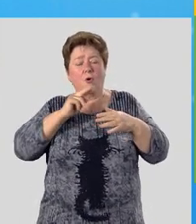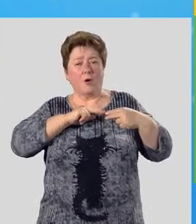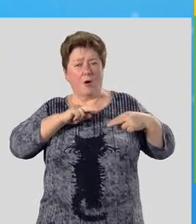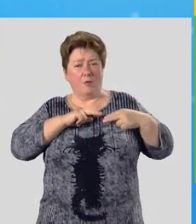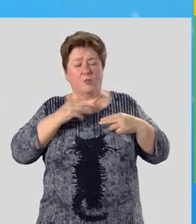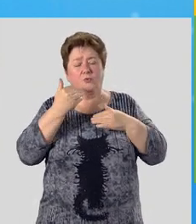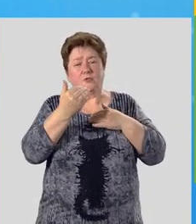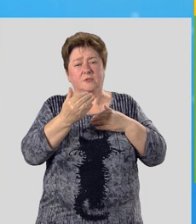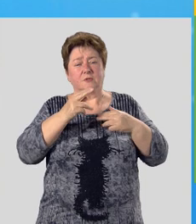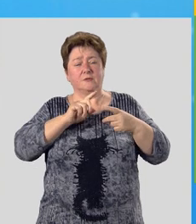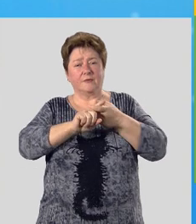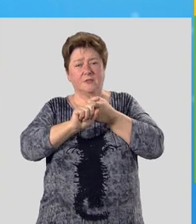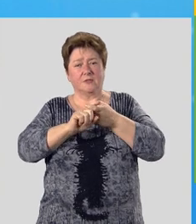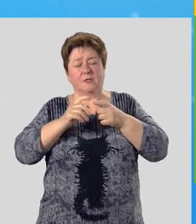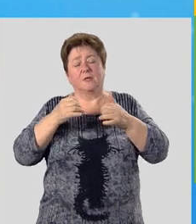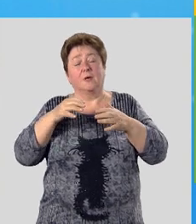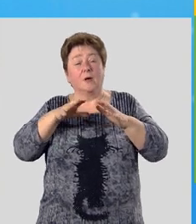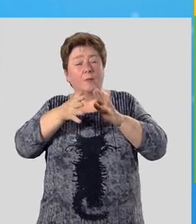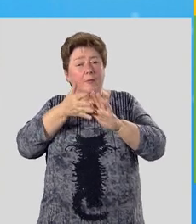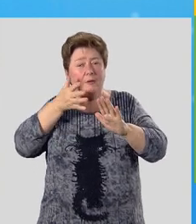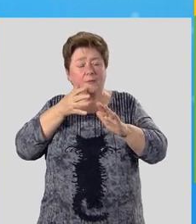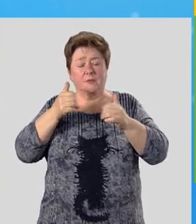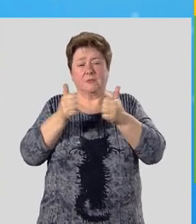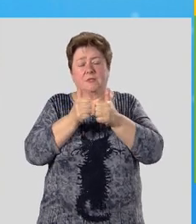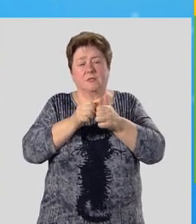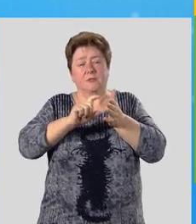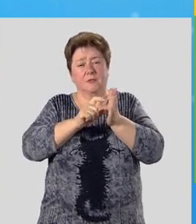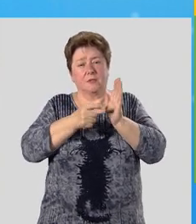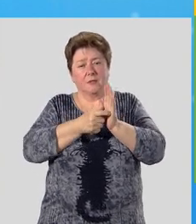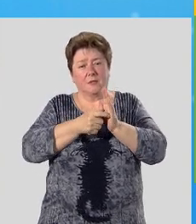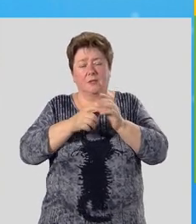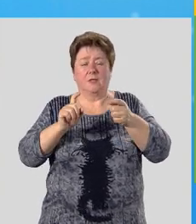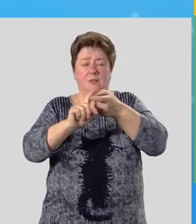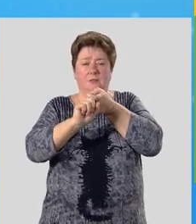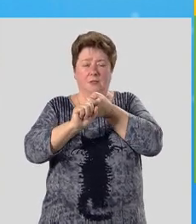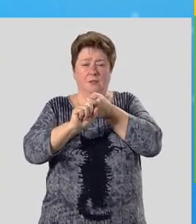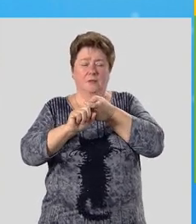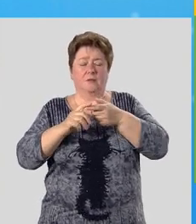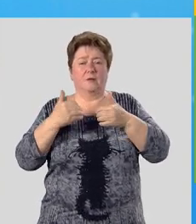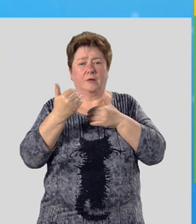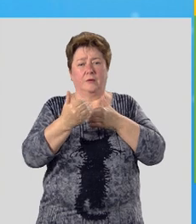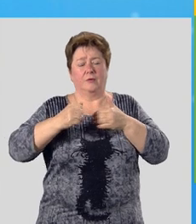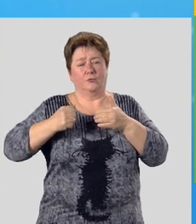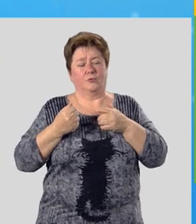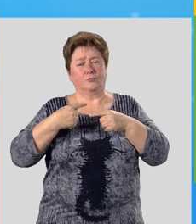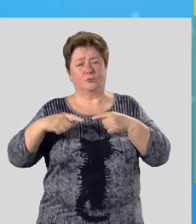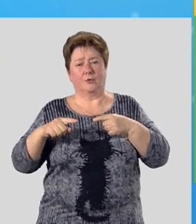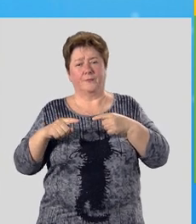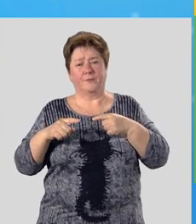функция связана с распознаванием соседних клеток и соединением их друг с